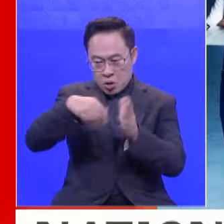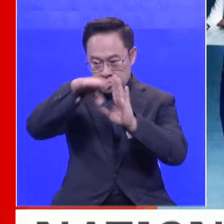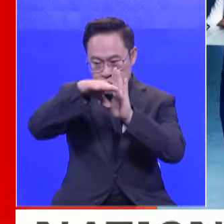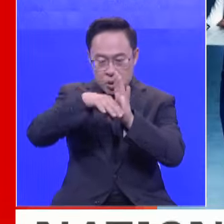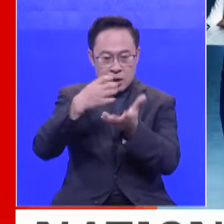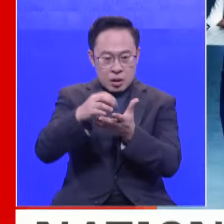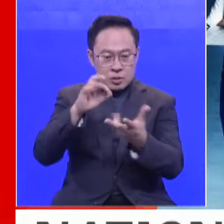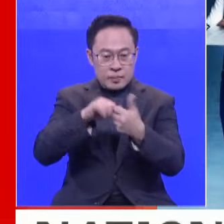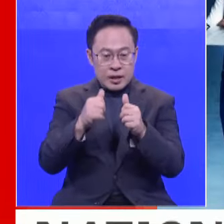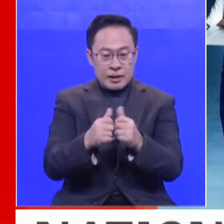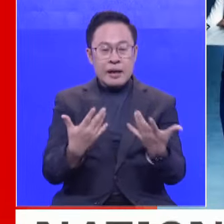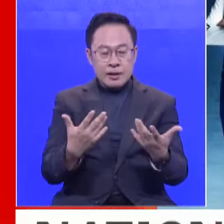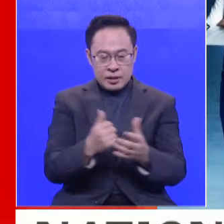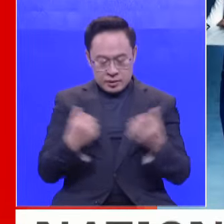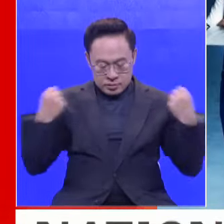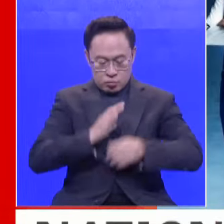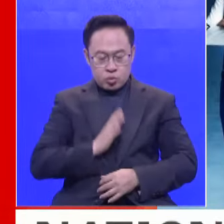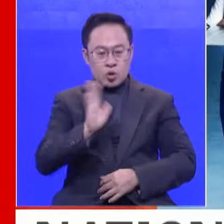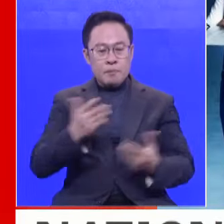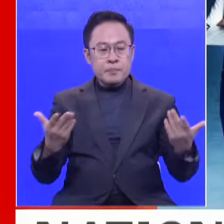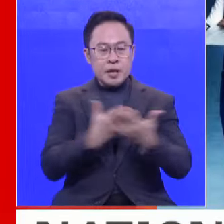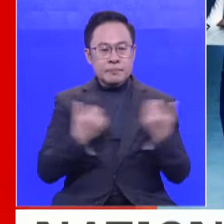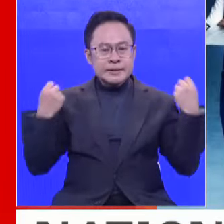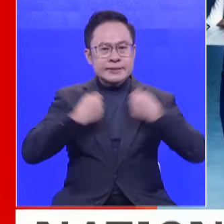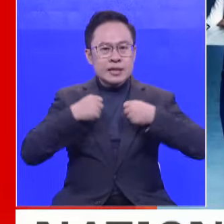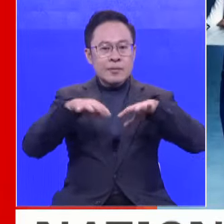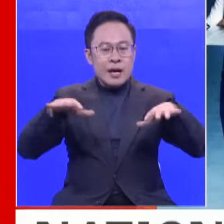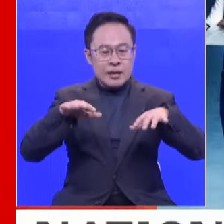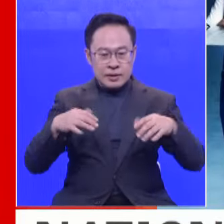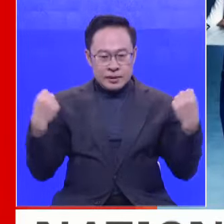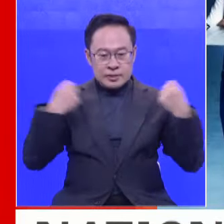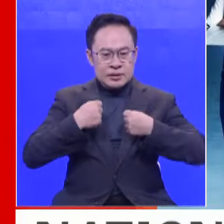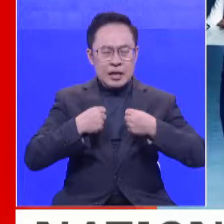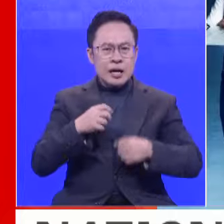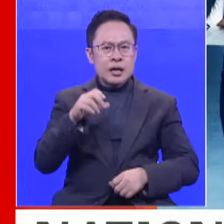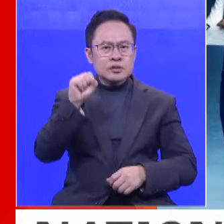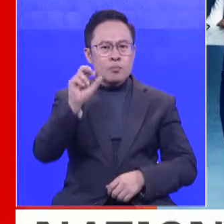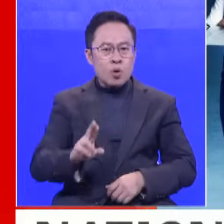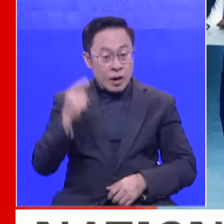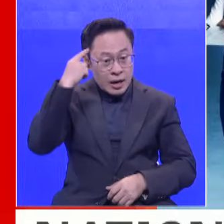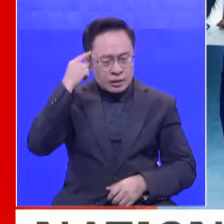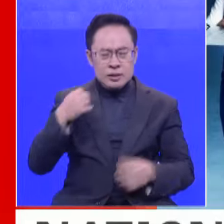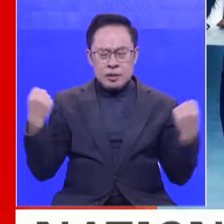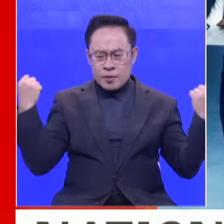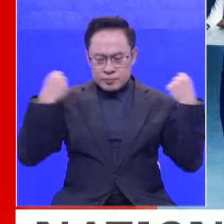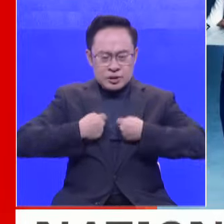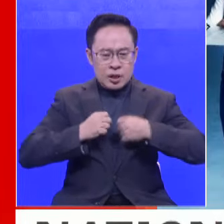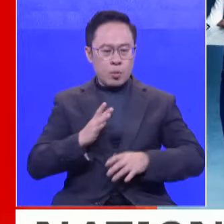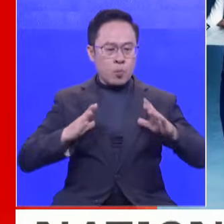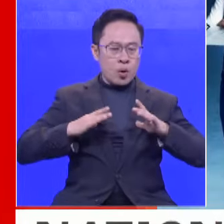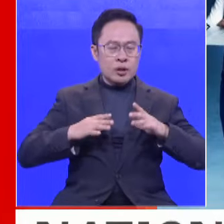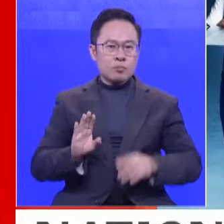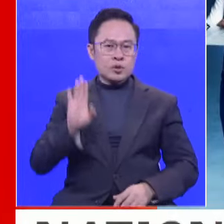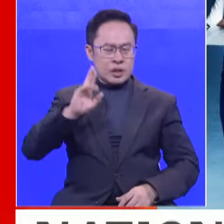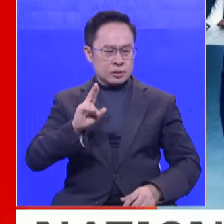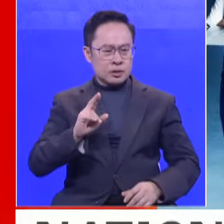ชุดที่ปีดราม่าอยู่หรือเปล่าเนี่ย อันนี้ถ้าจากชุดเนี้ยเท่าที่เห็นในออนไลน์ก็บอกเป็นชุดของแกรนด์สปอร์ตป